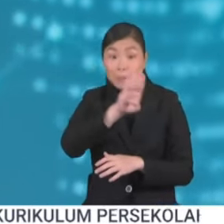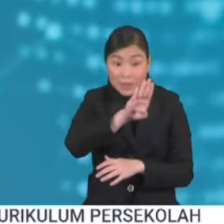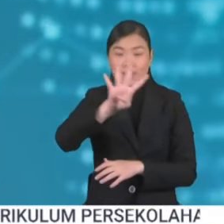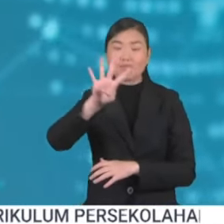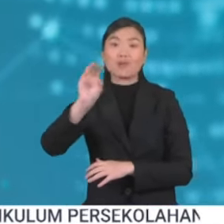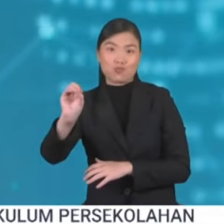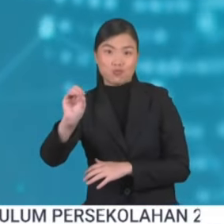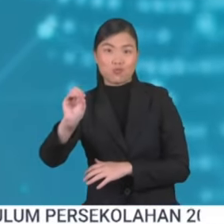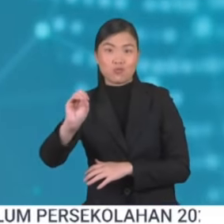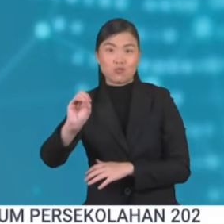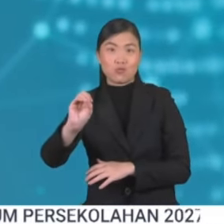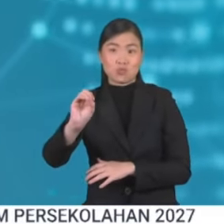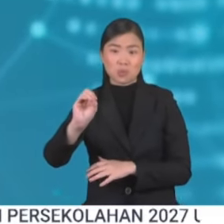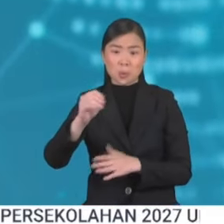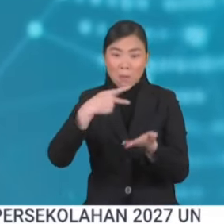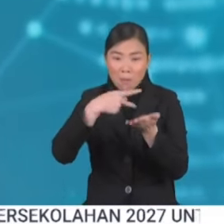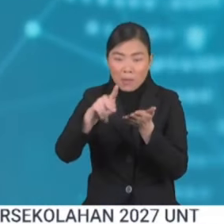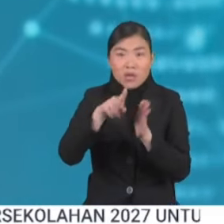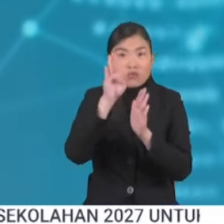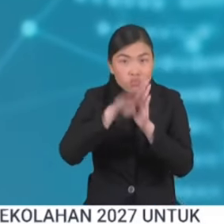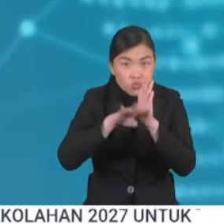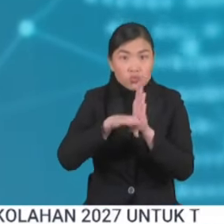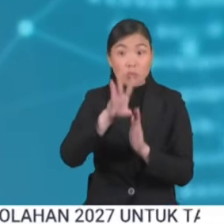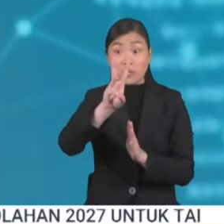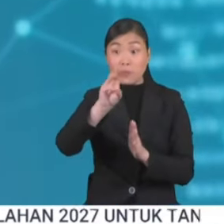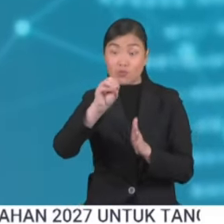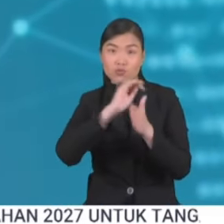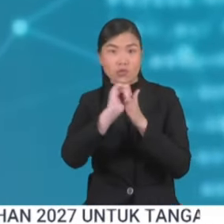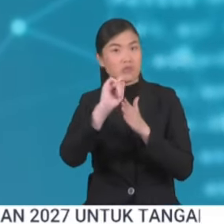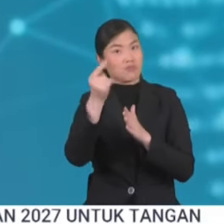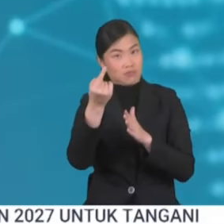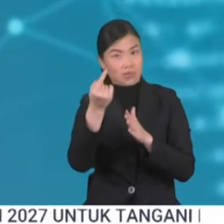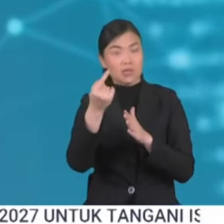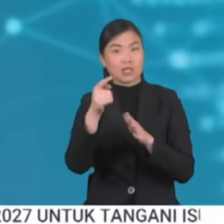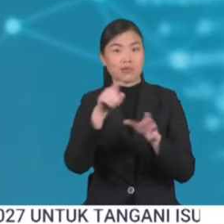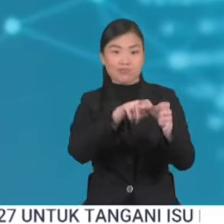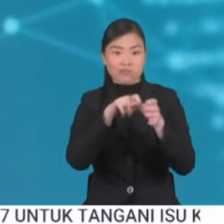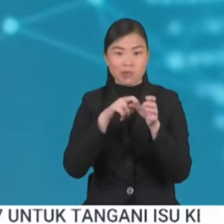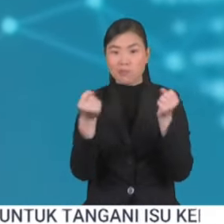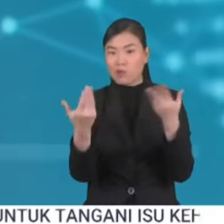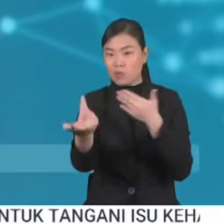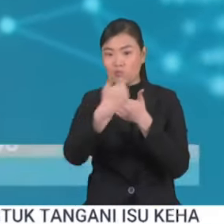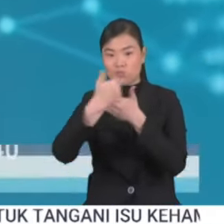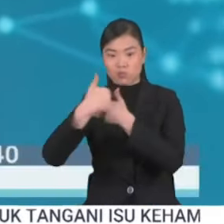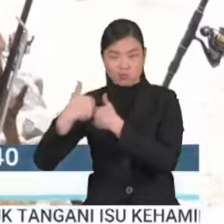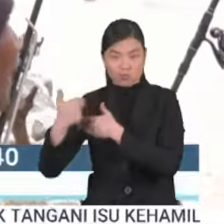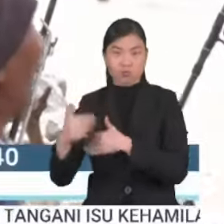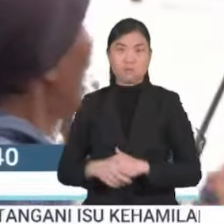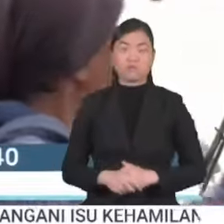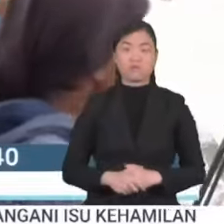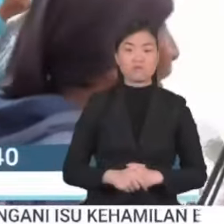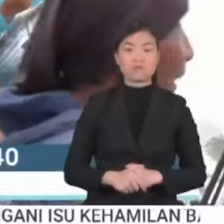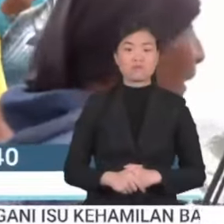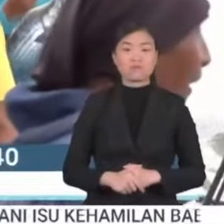yuran pendaftaran serendah RM60 berjaya menarik penyertaan golongan berkenaan.